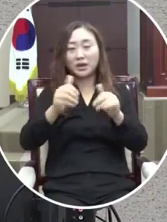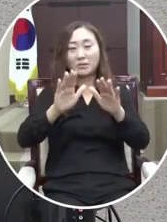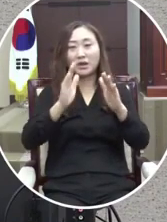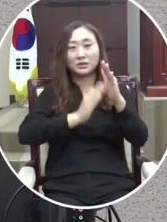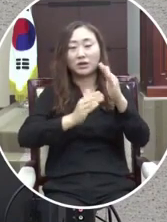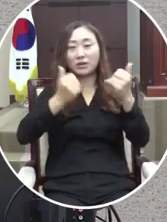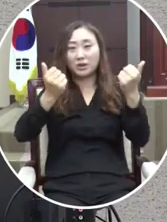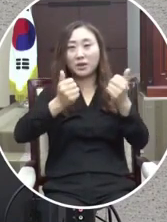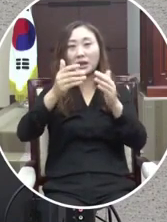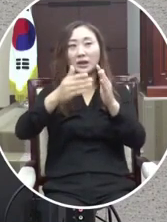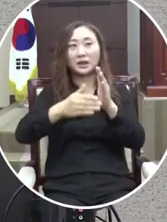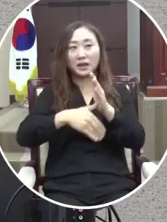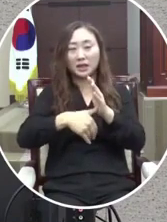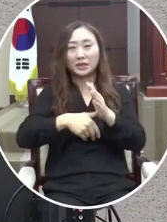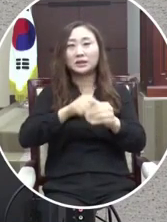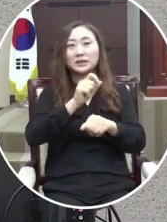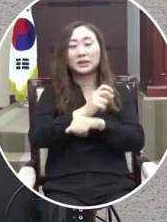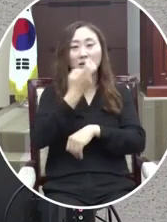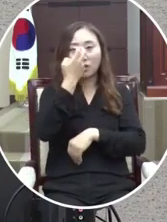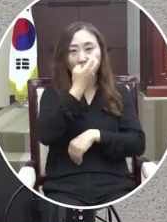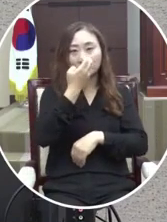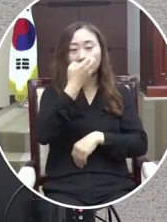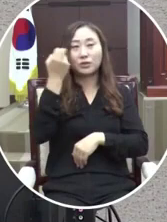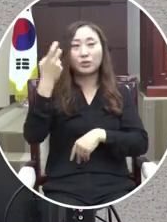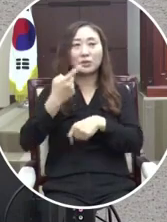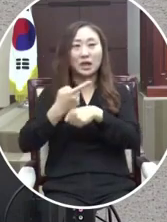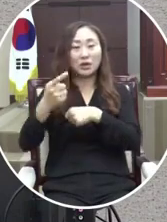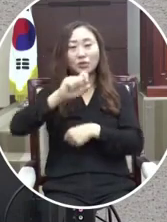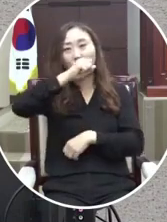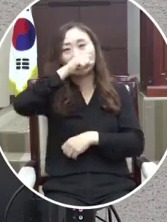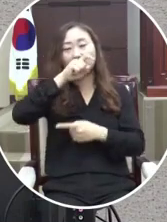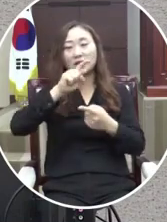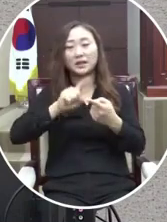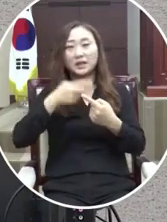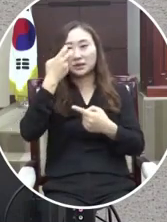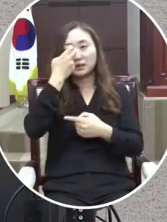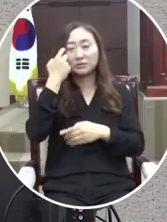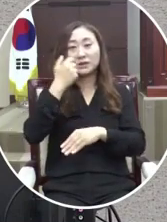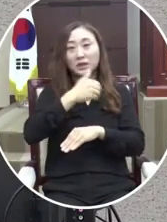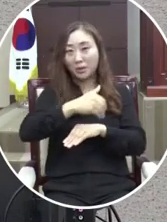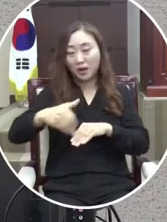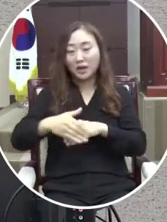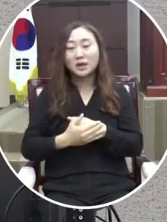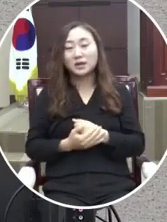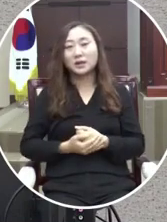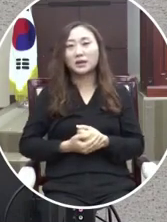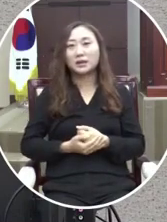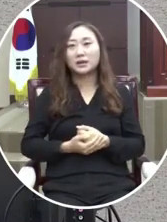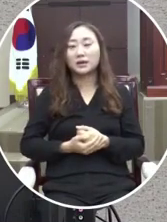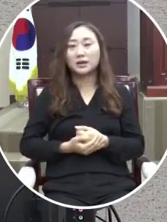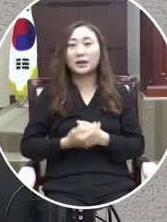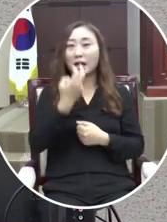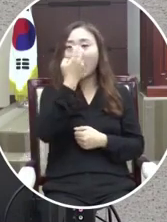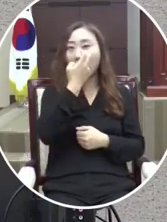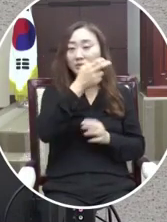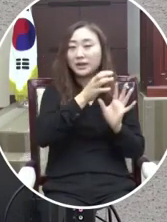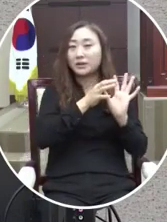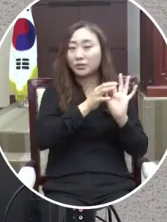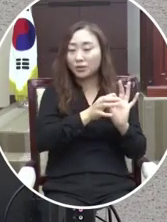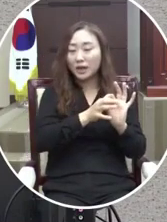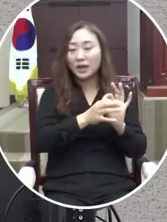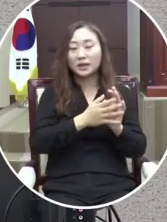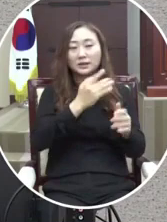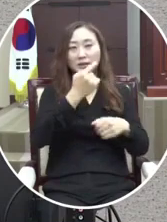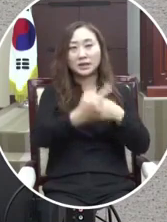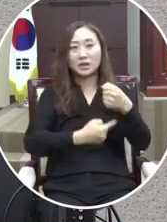이번 정례회의에서는 행정사무감사와 내년도 예산안 심의가 있습니다. 행정감사를 통해